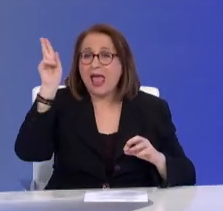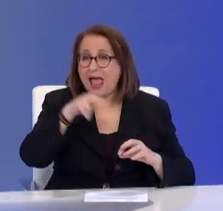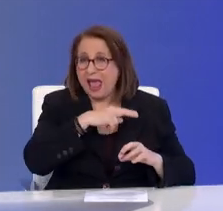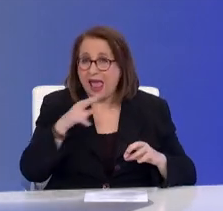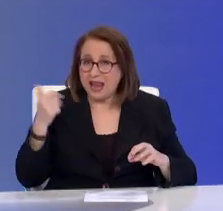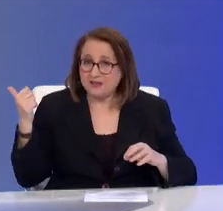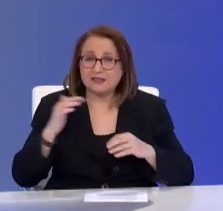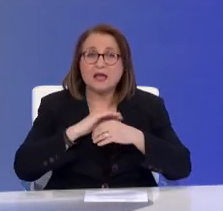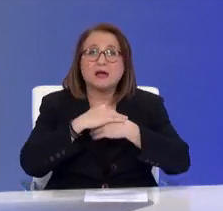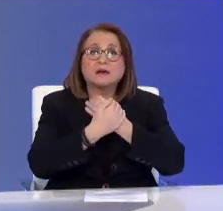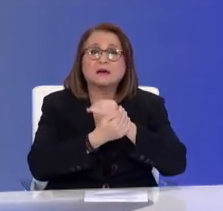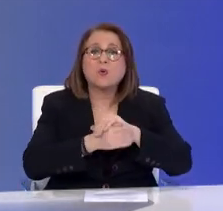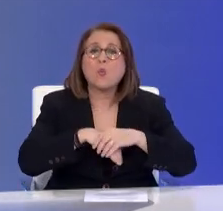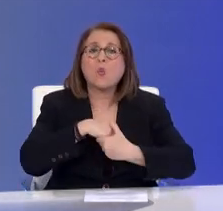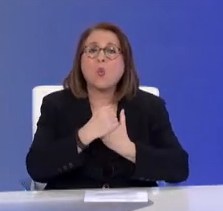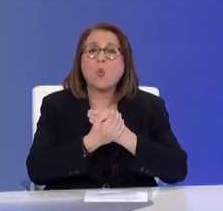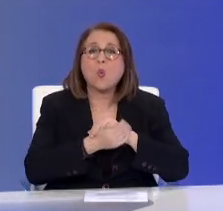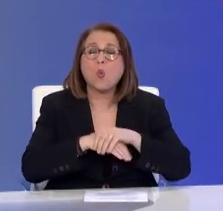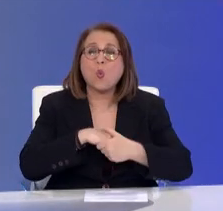έγιναν αποδεικτά τότε